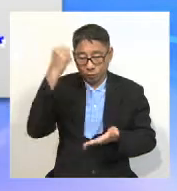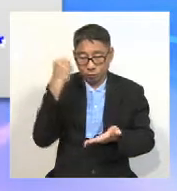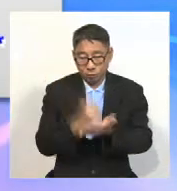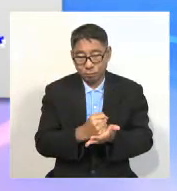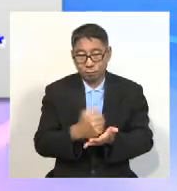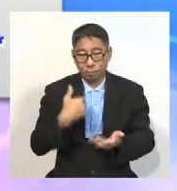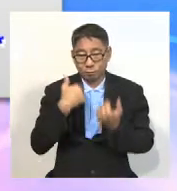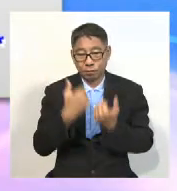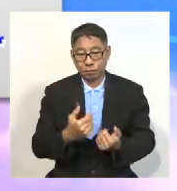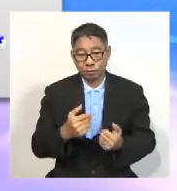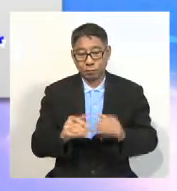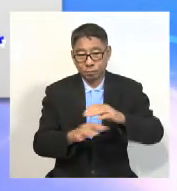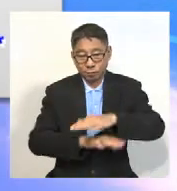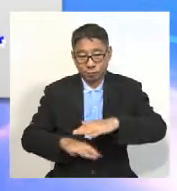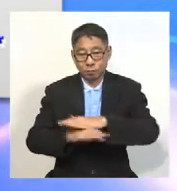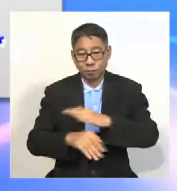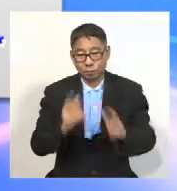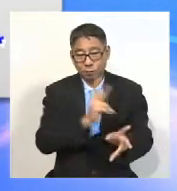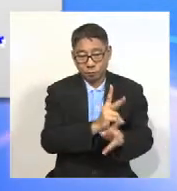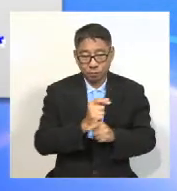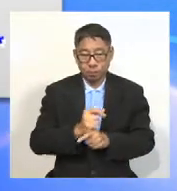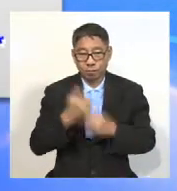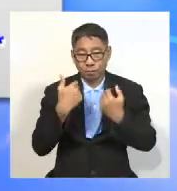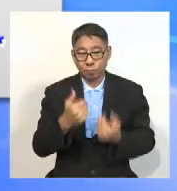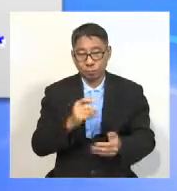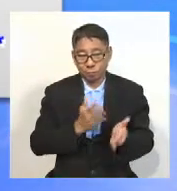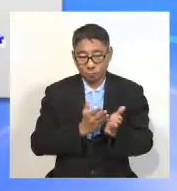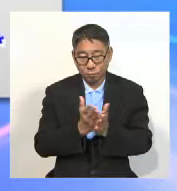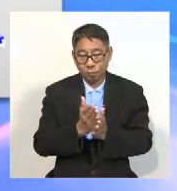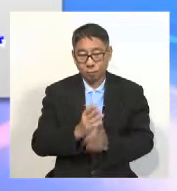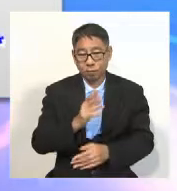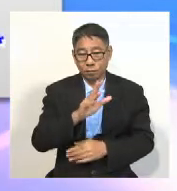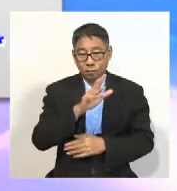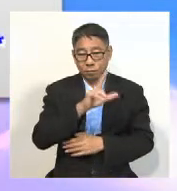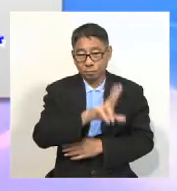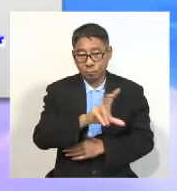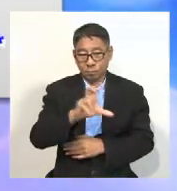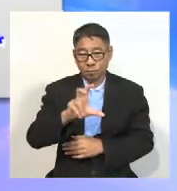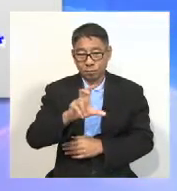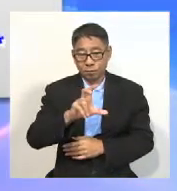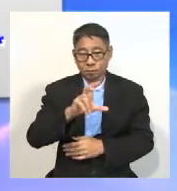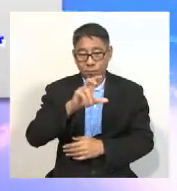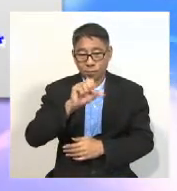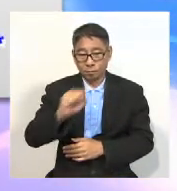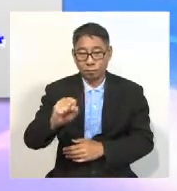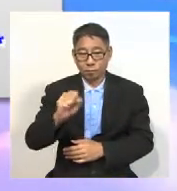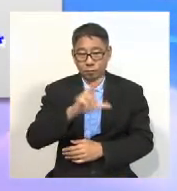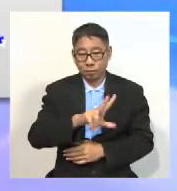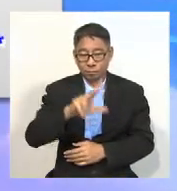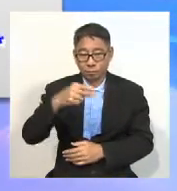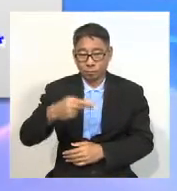ติซึ่งจากข้อมูลก็พบว่ามีผู้กู้ยืมที่เข้าข่ายจะได้สิทธิพักชำระหนี้ประมา